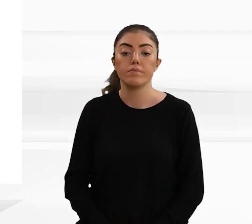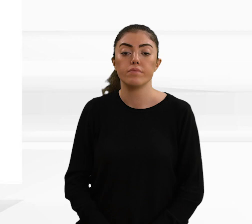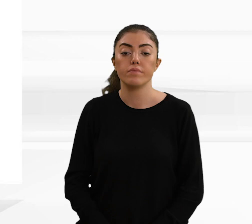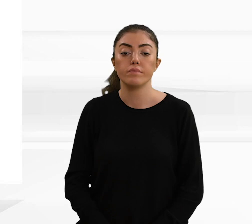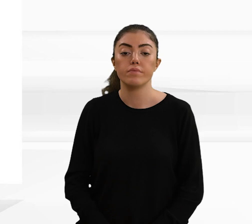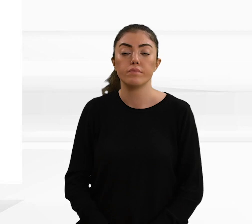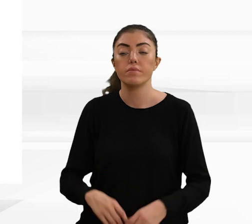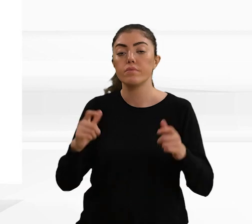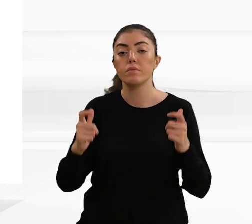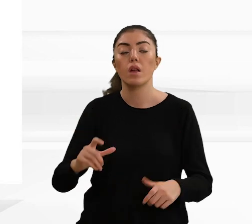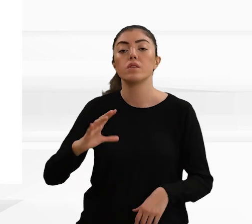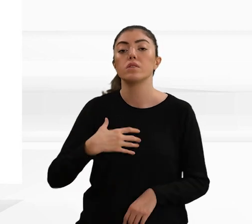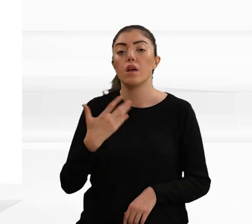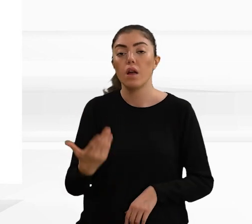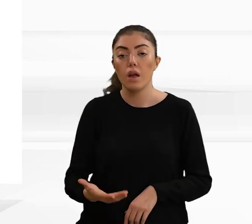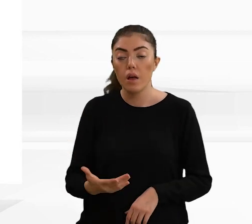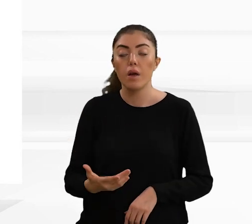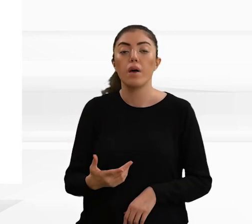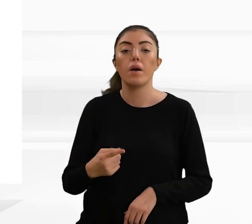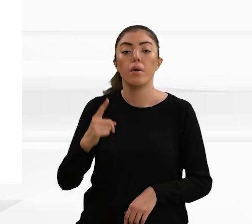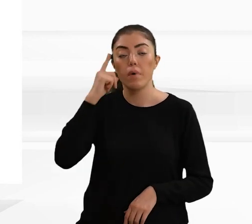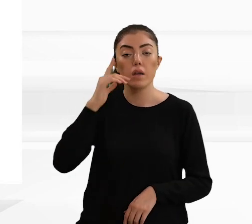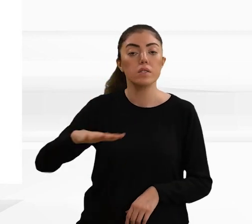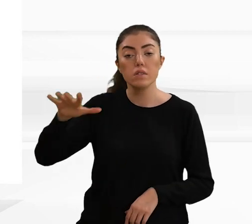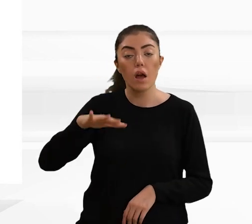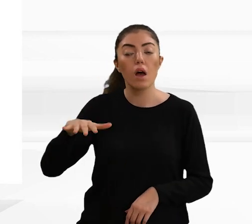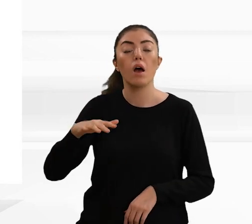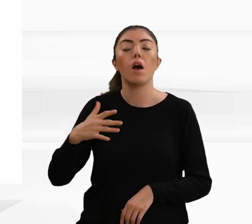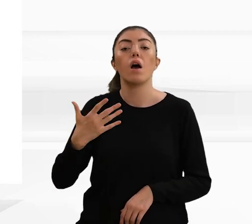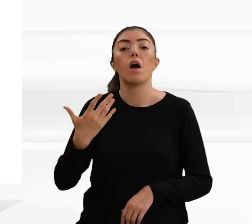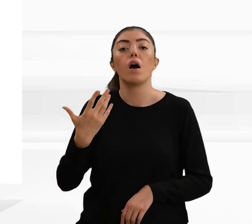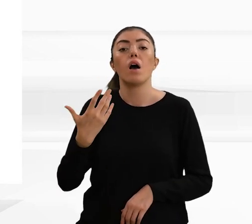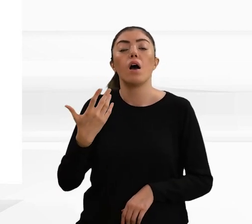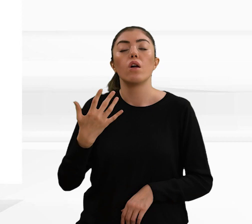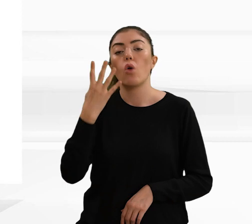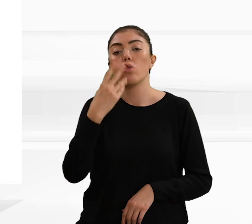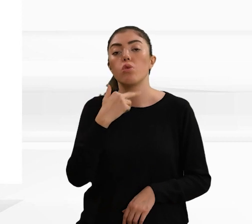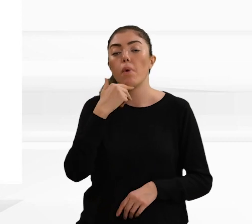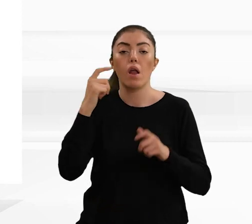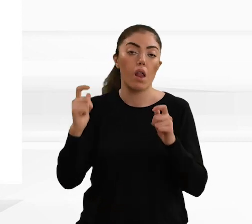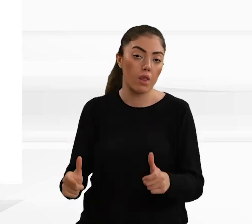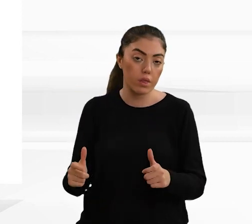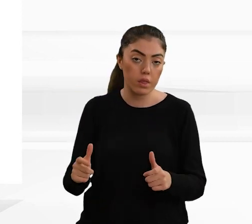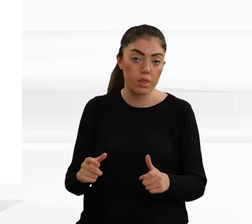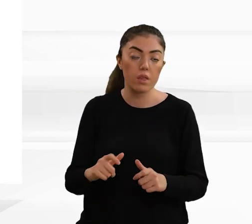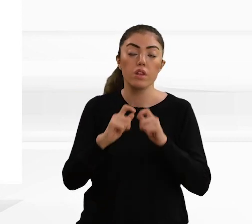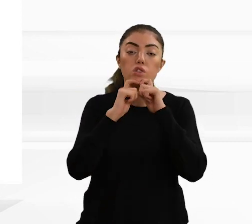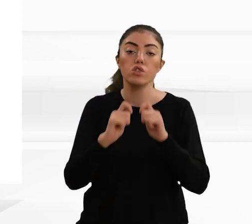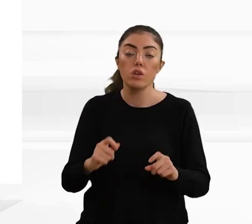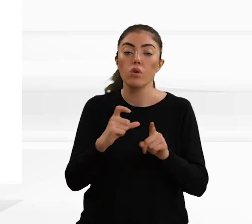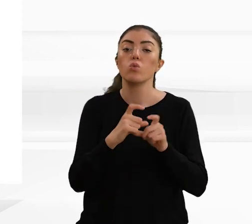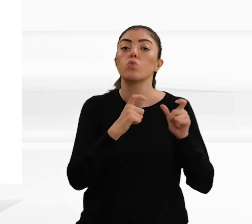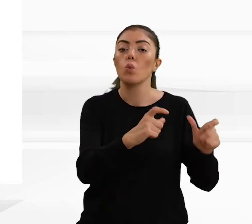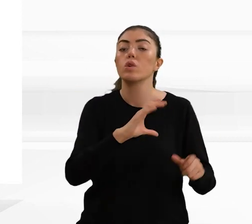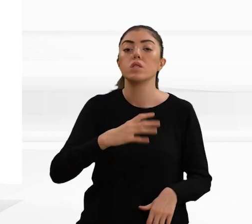bir yer alır Asya'nın Kuzey kesimlerinde yer alan 4 nolu alan ile E Çin'in Doğu